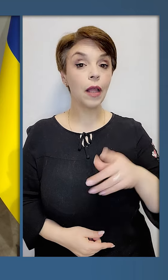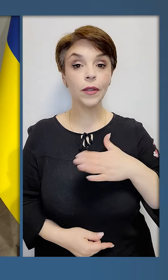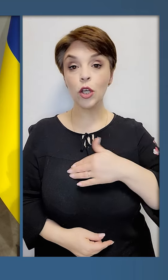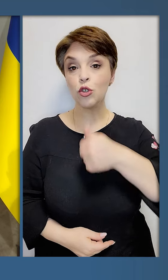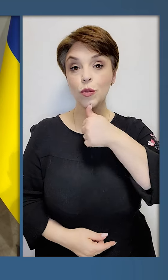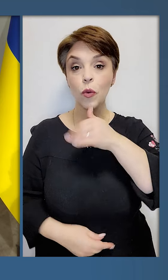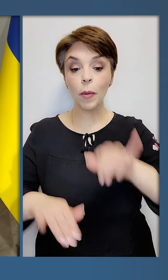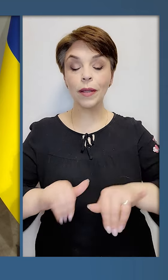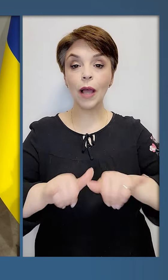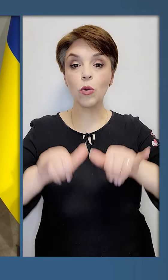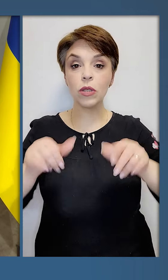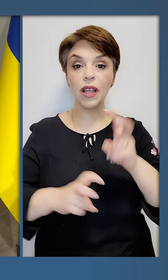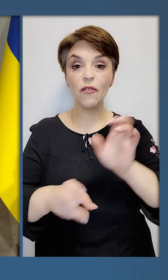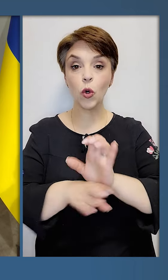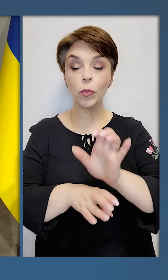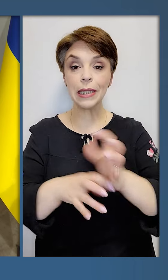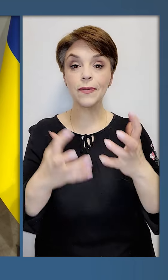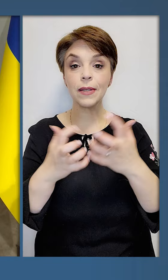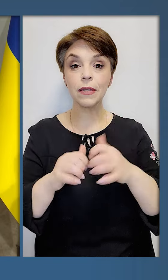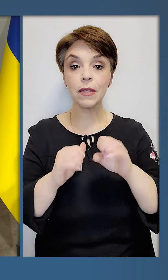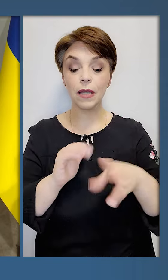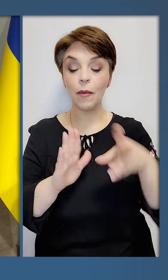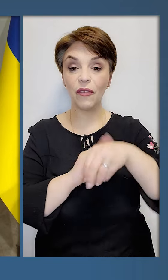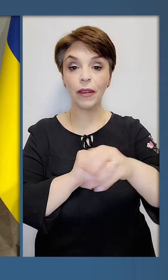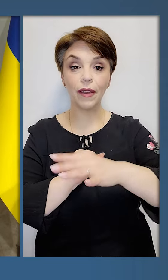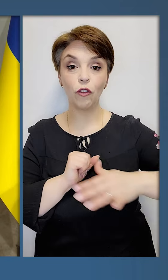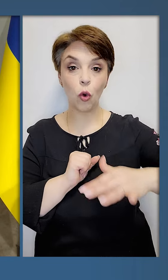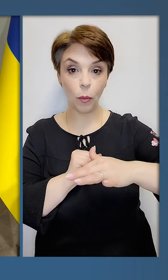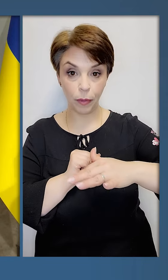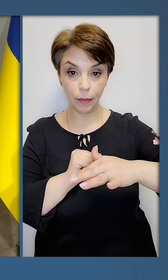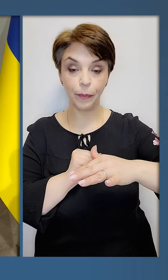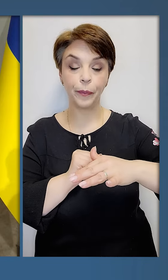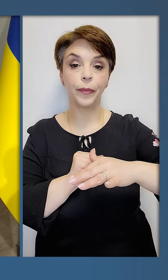Навіть наші спроби наростити виробництво систем в Європі.